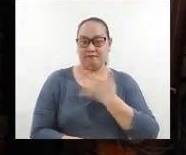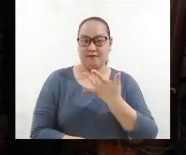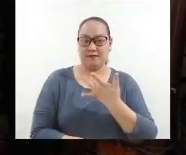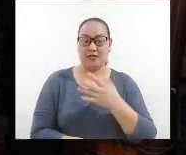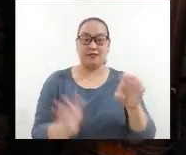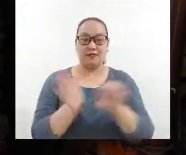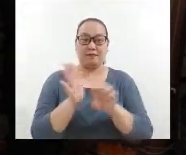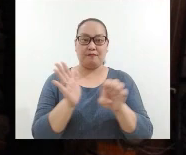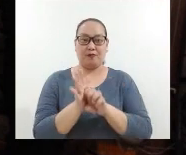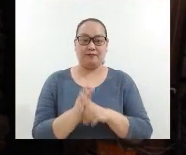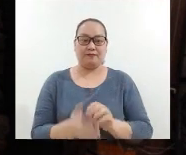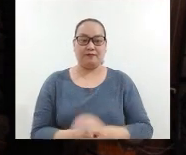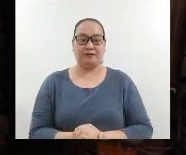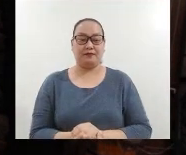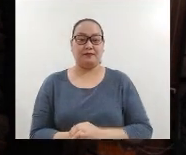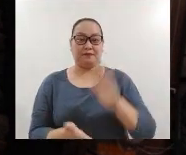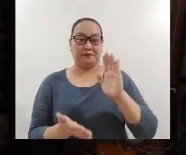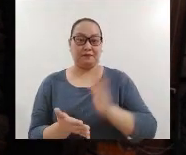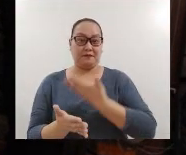ito.